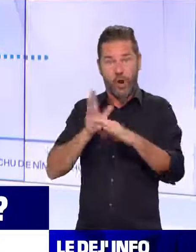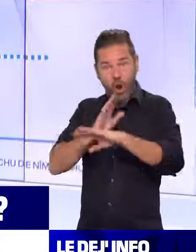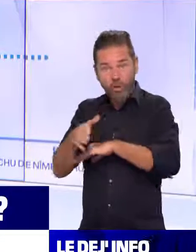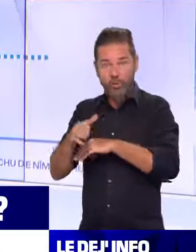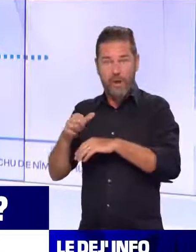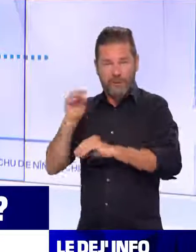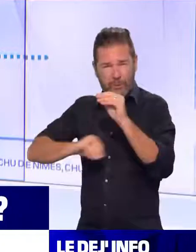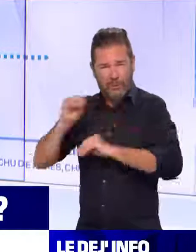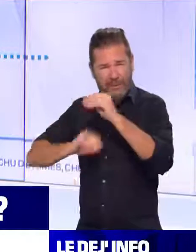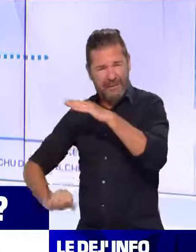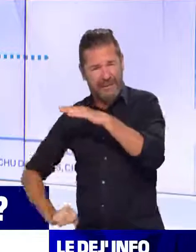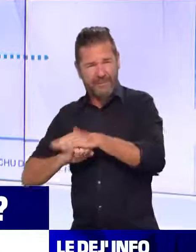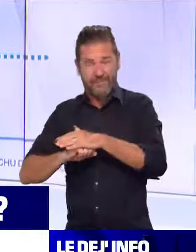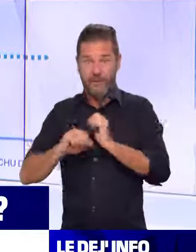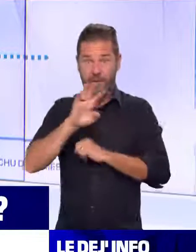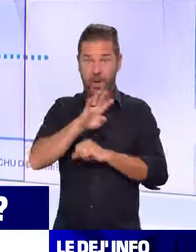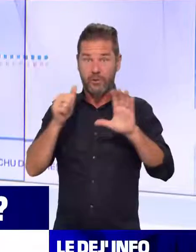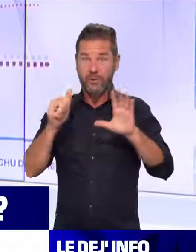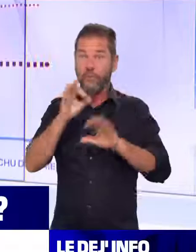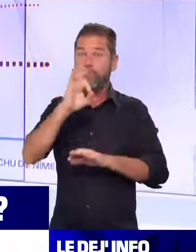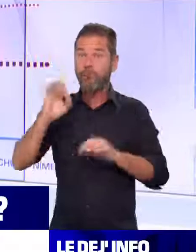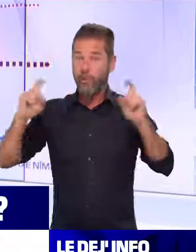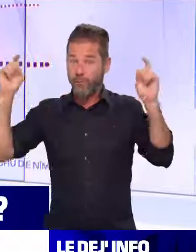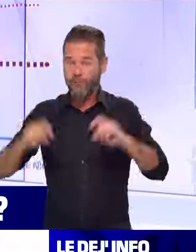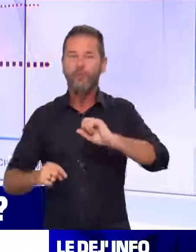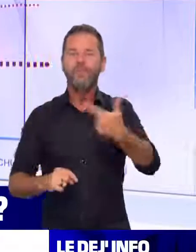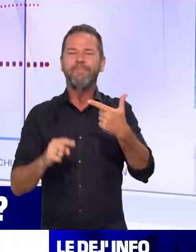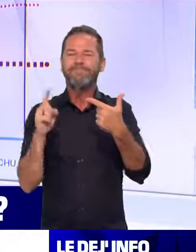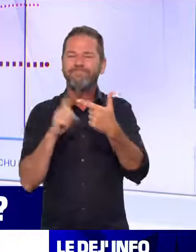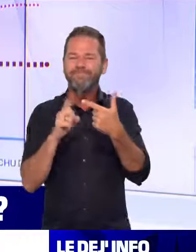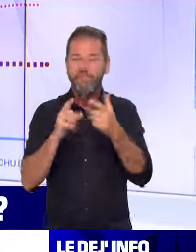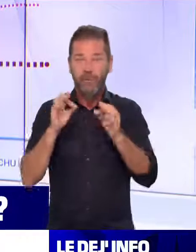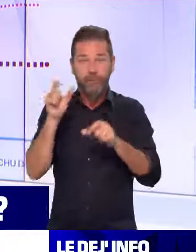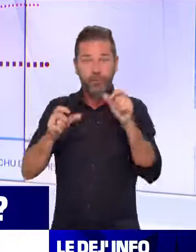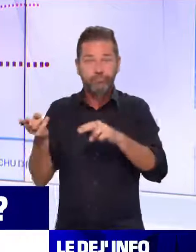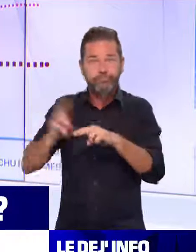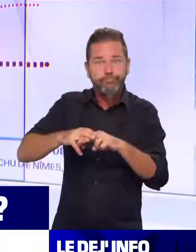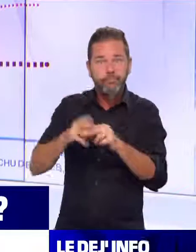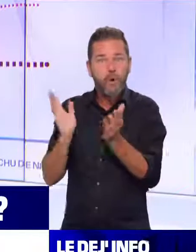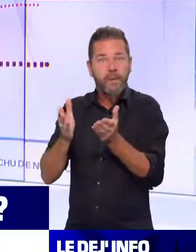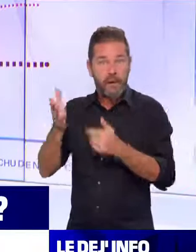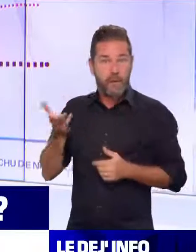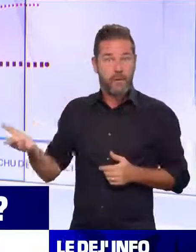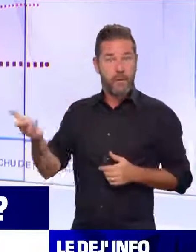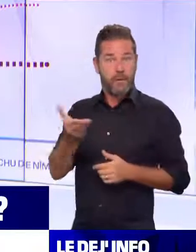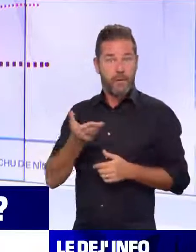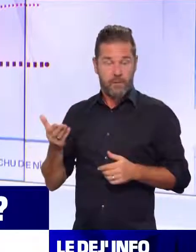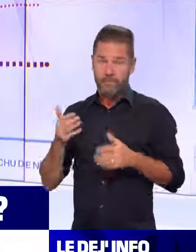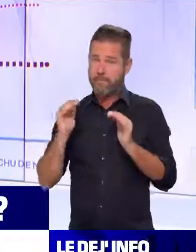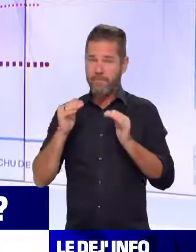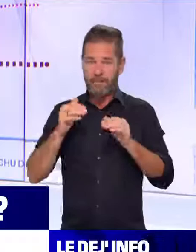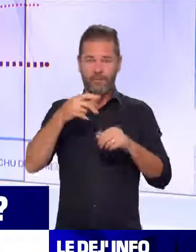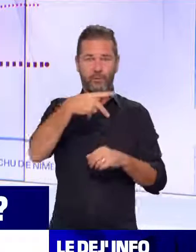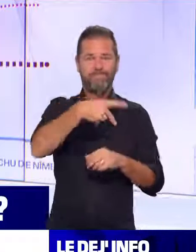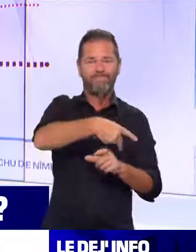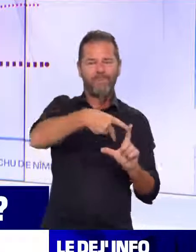C'est moins 46%. Deuxième conclusion de cette étude, elle concerne le nombre de décès à l'hôpital. Cette fois-ci, toujours le même process. Deux courbes, la